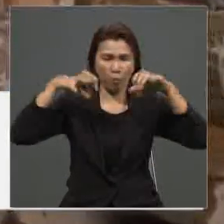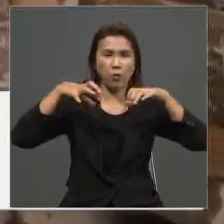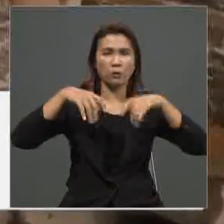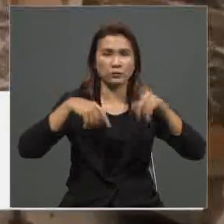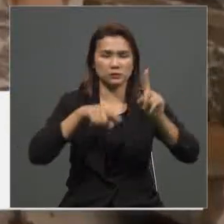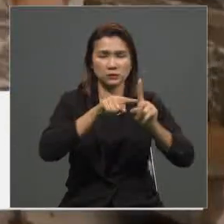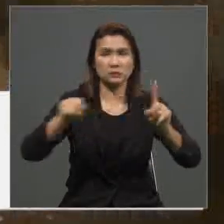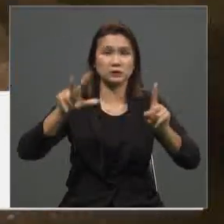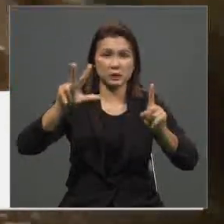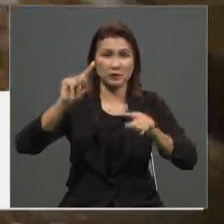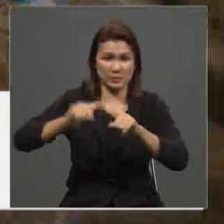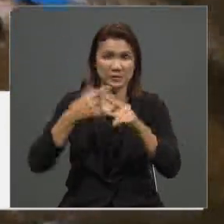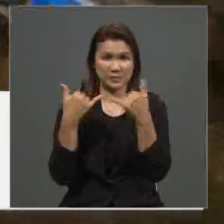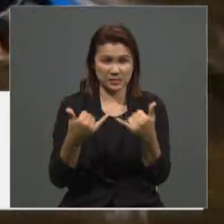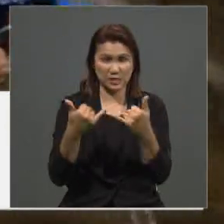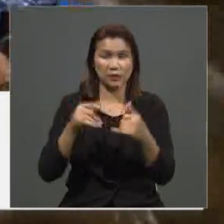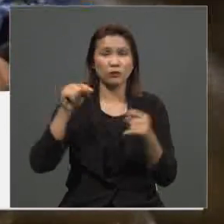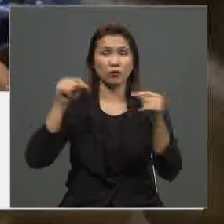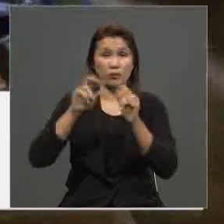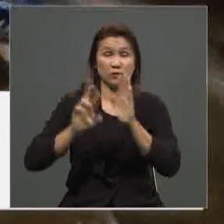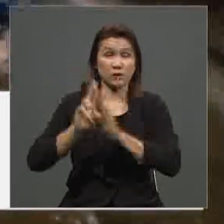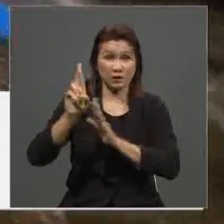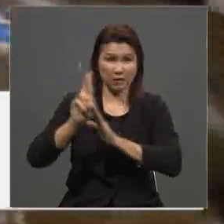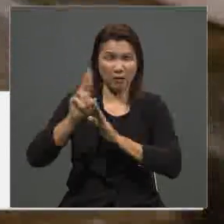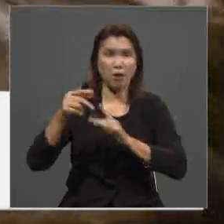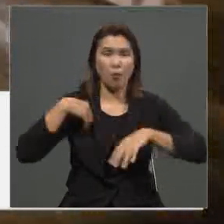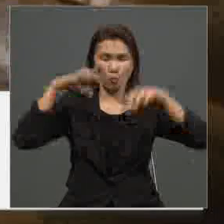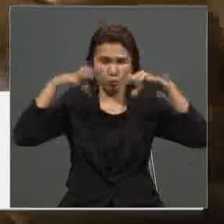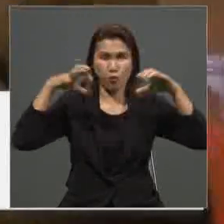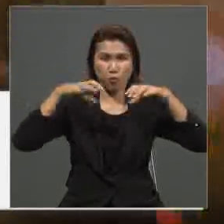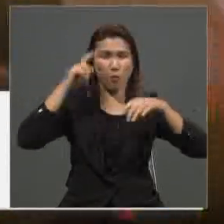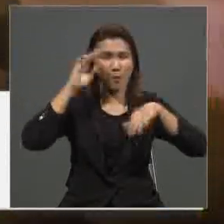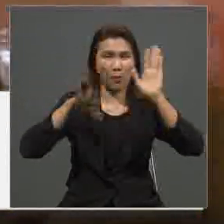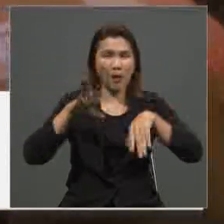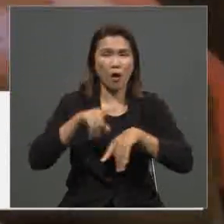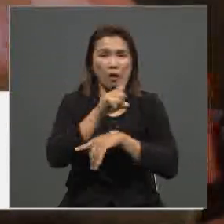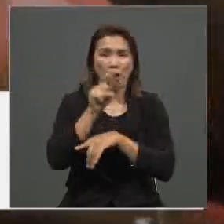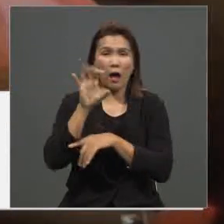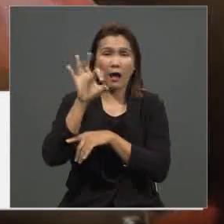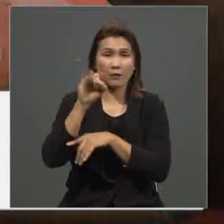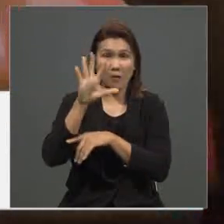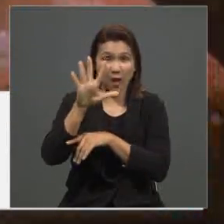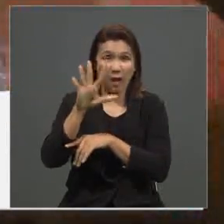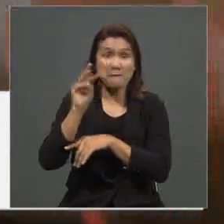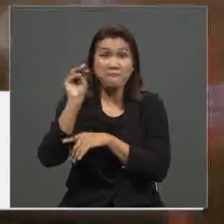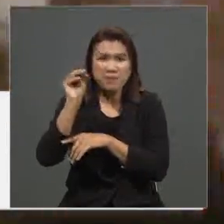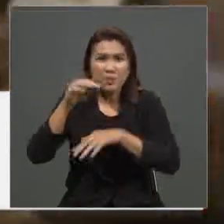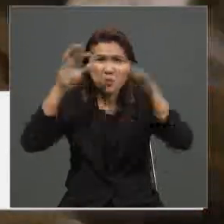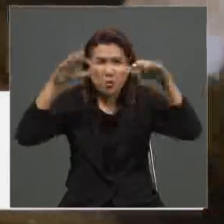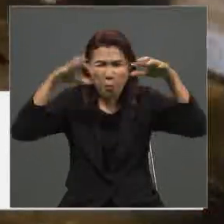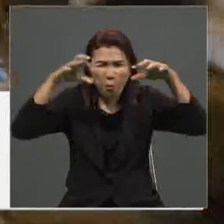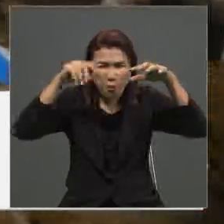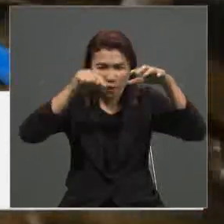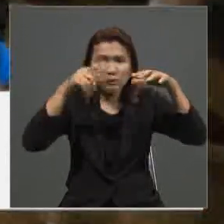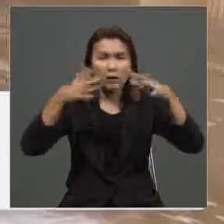1-3ตุลาคมโดยเฉพาะที่เชียงรายมีปริมาณฝนสะสมสูงถึง 195มมประกอบกับน้ำที่ไหลมา